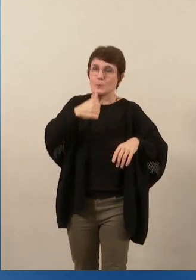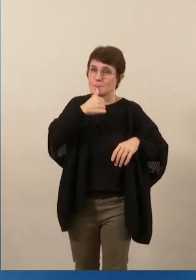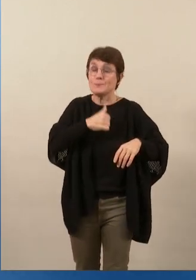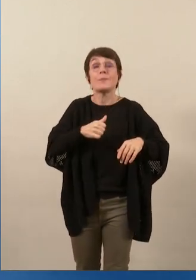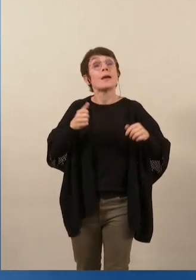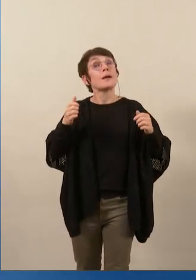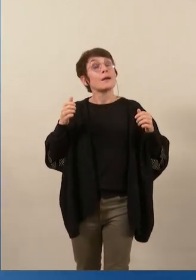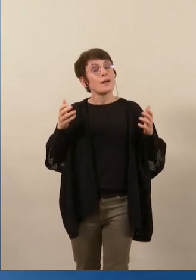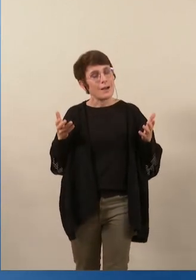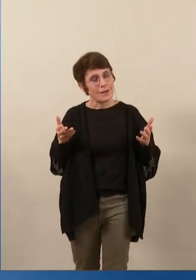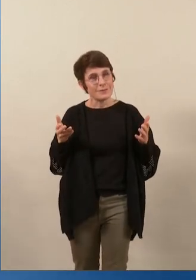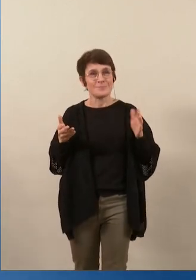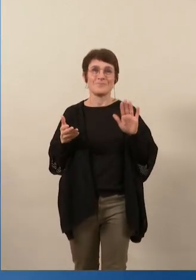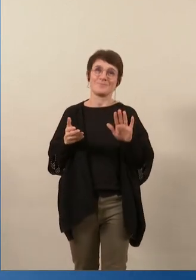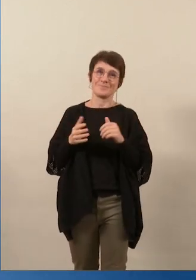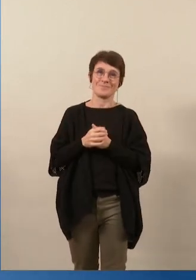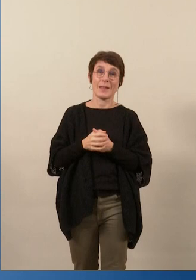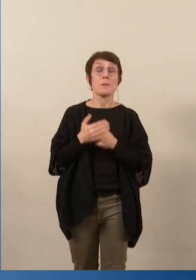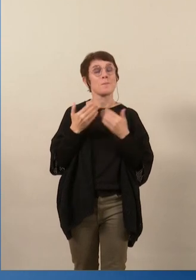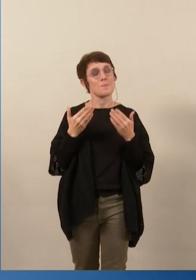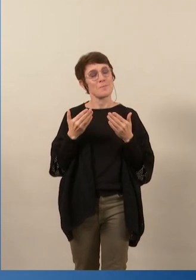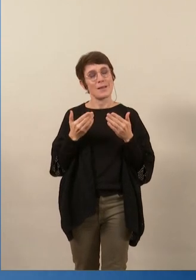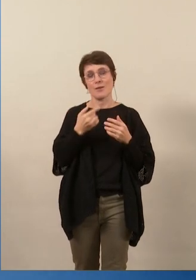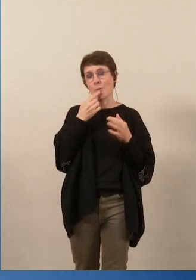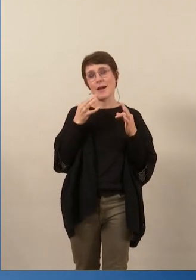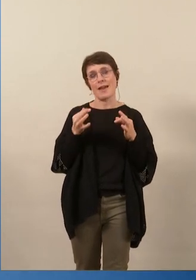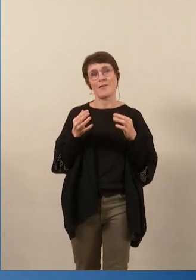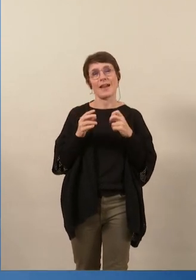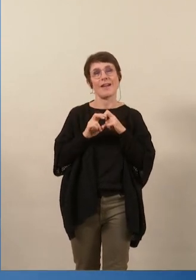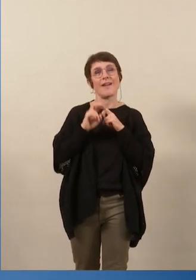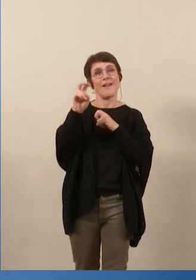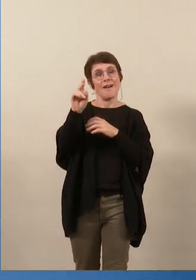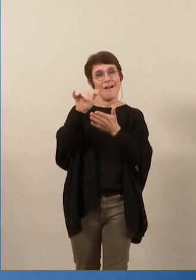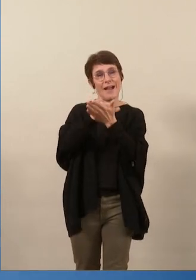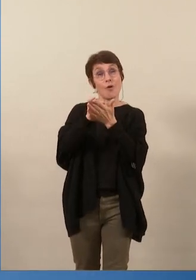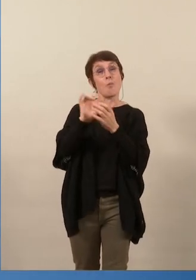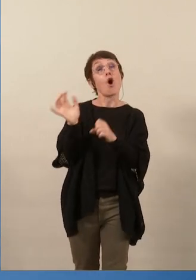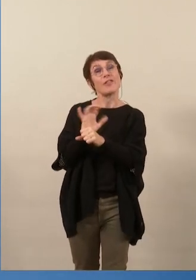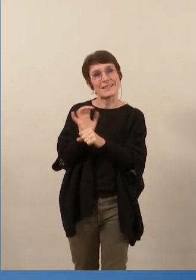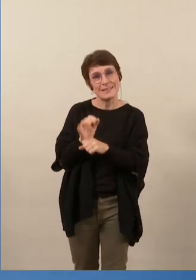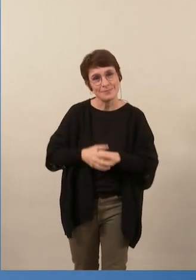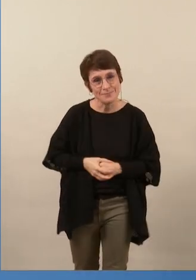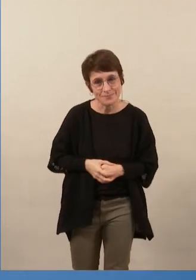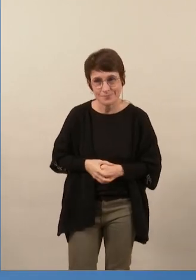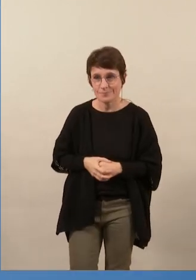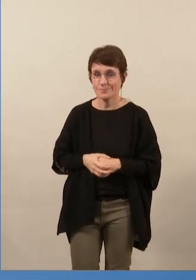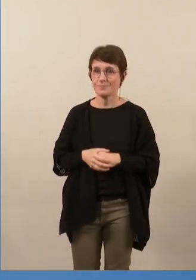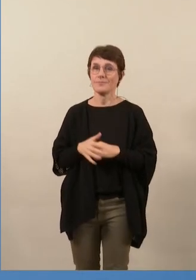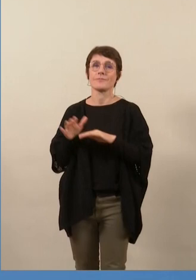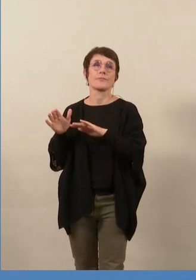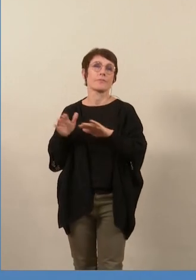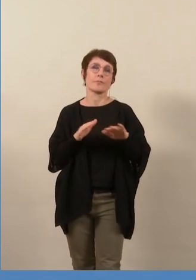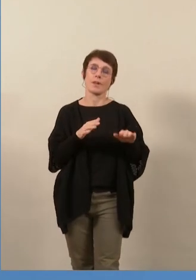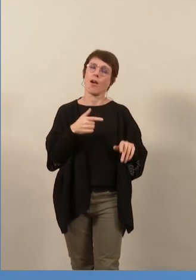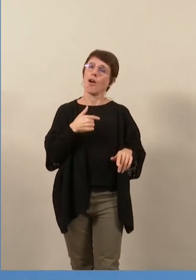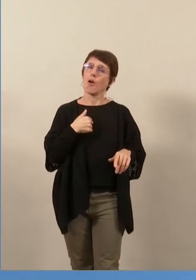prennent ah Monsieur on va parler des maintenant des trajets euh taxi en avion monsieur Carignon oui monsieur le Maire d'abord je tiens à protester parce que votre